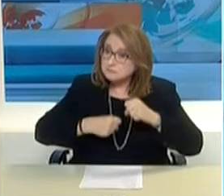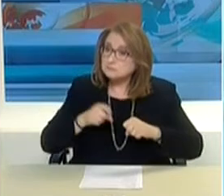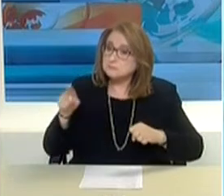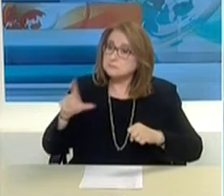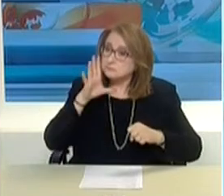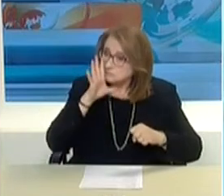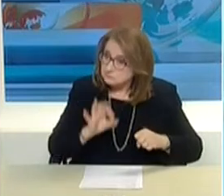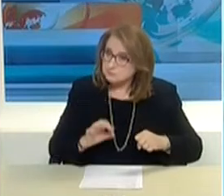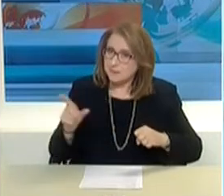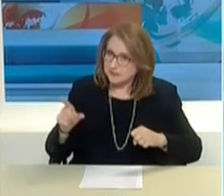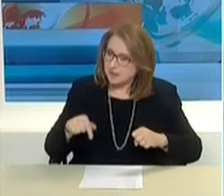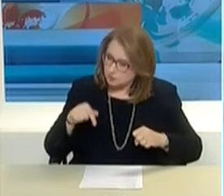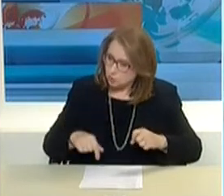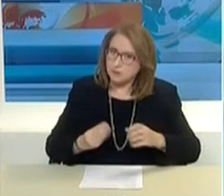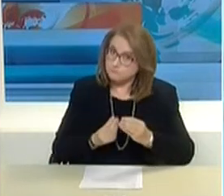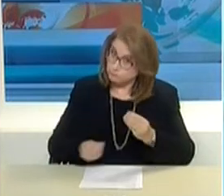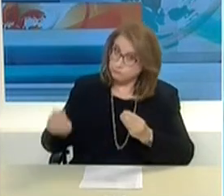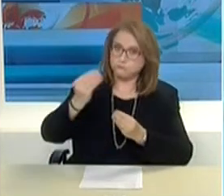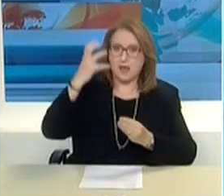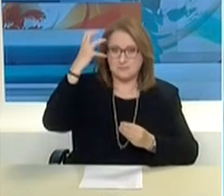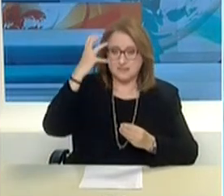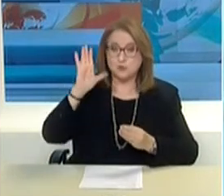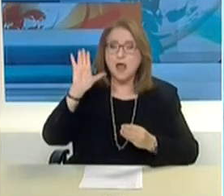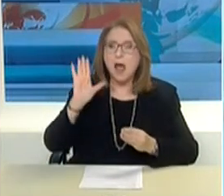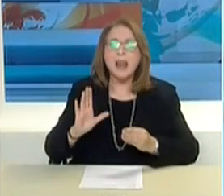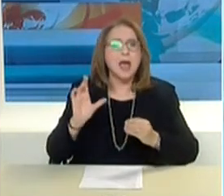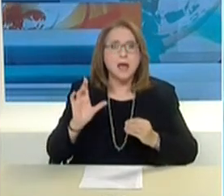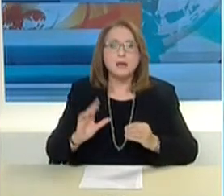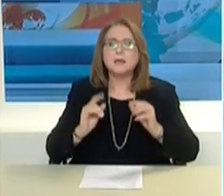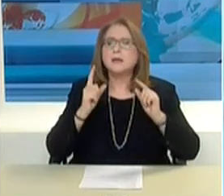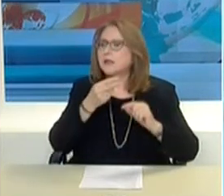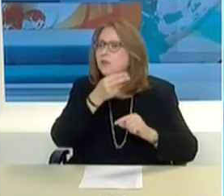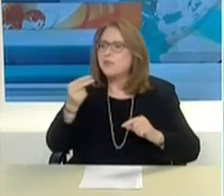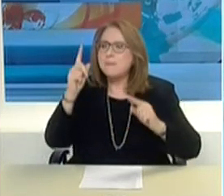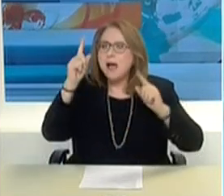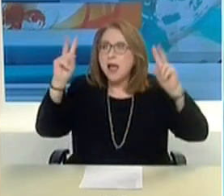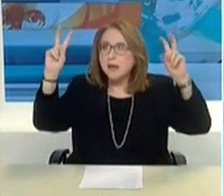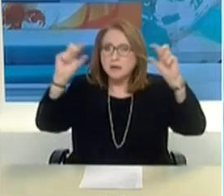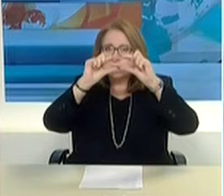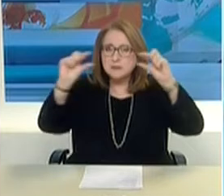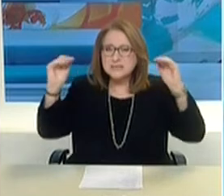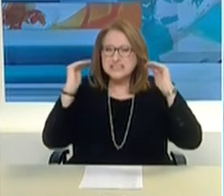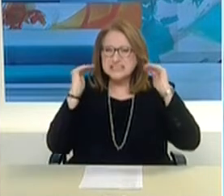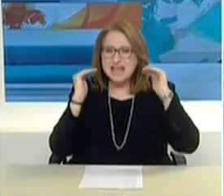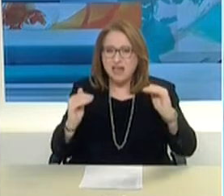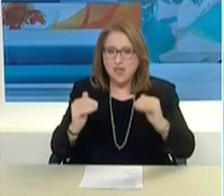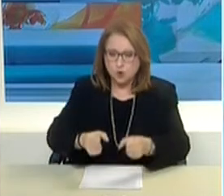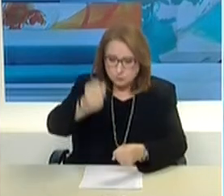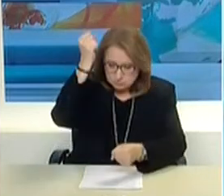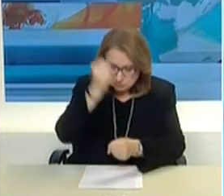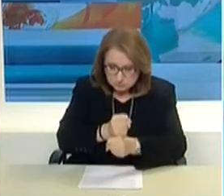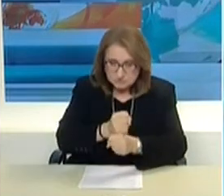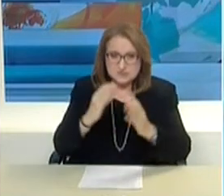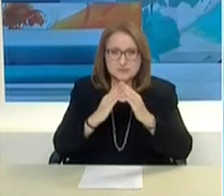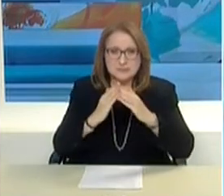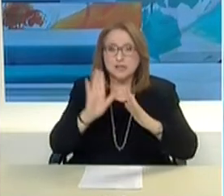δεν αλλάζουν το κύριο μήνυμα. Μένω σπίτι με ελαφρά συμπτώματα. Δεν υπάρχει ανάγκη εργαστηριακού ελέγχου